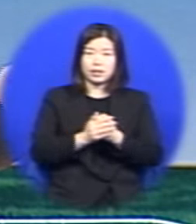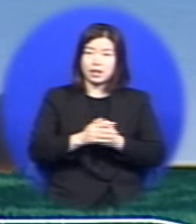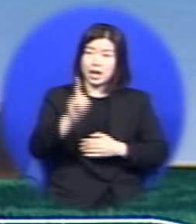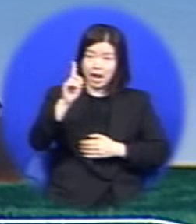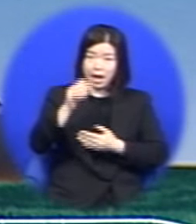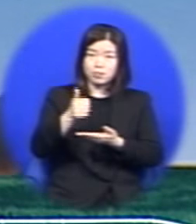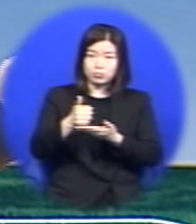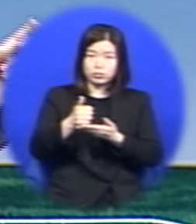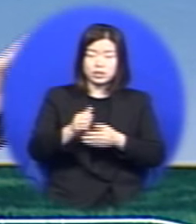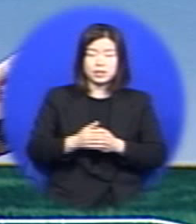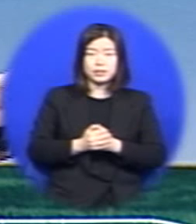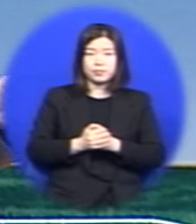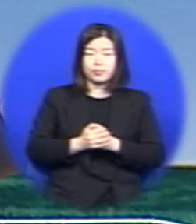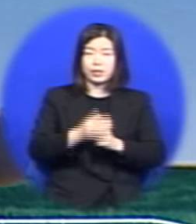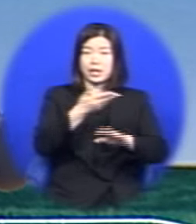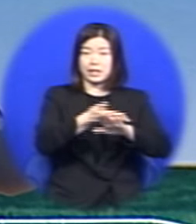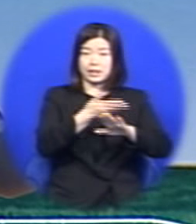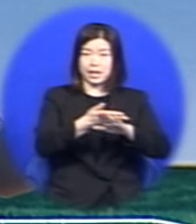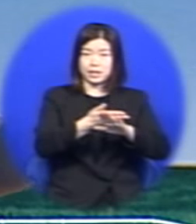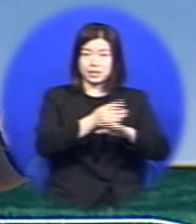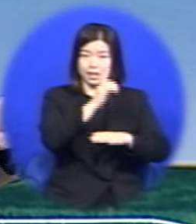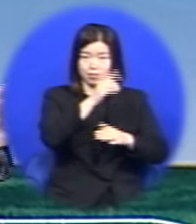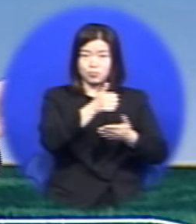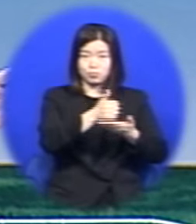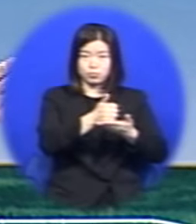분이 다른 한 분에게